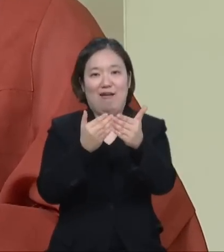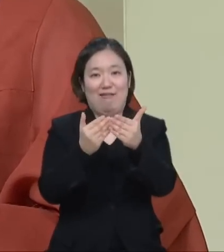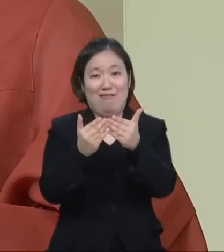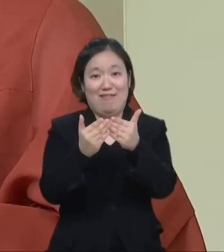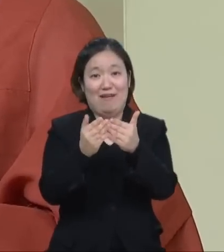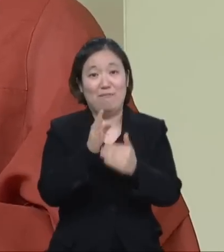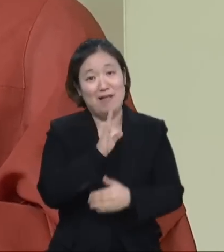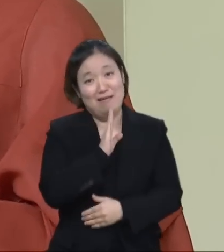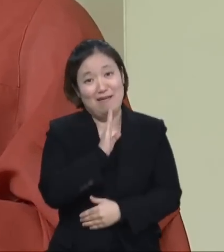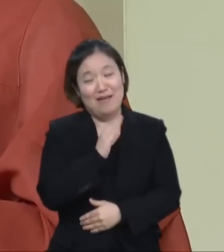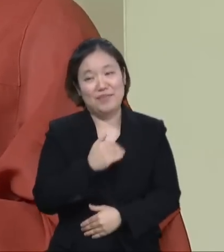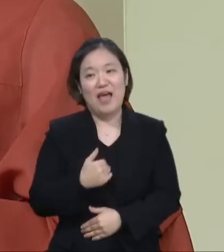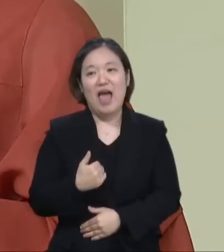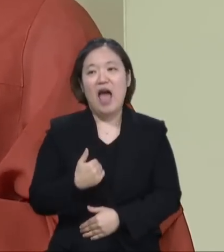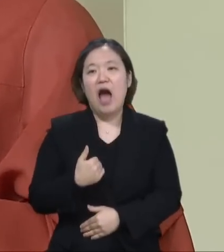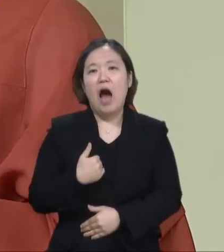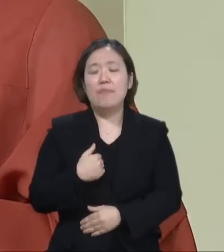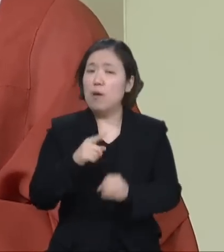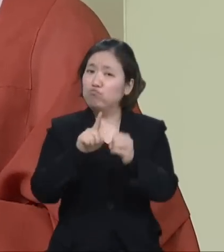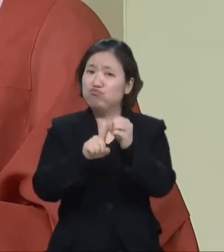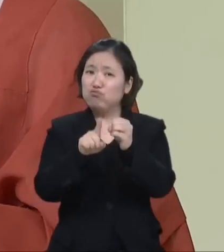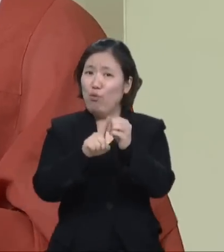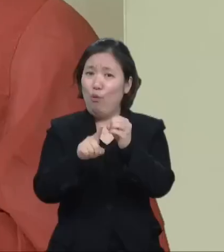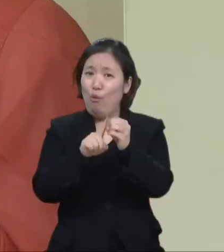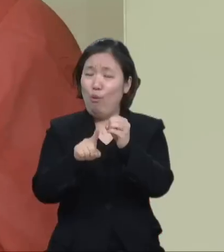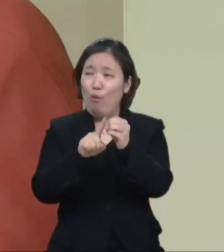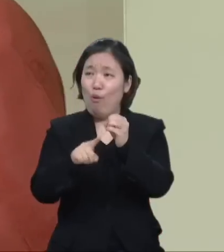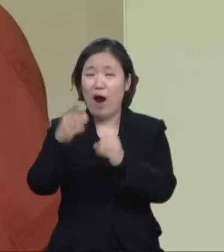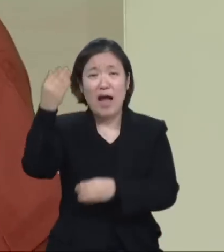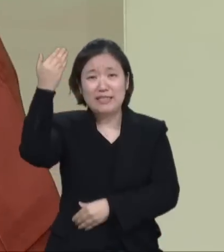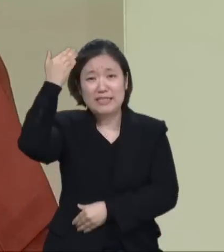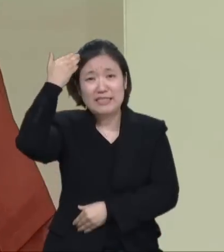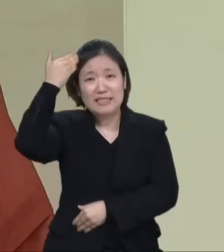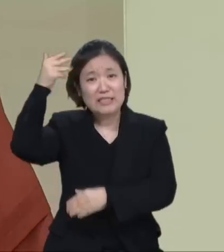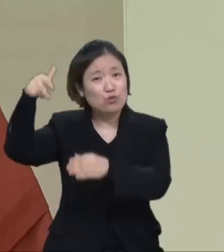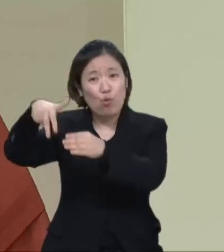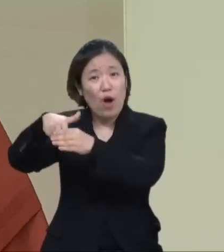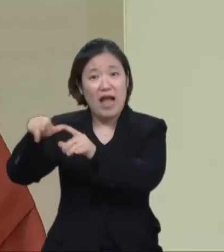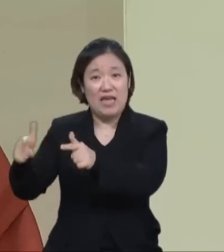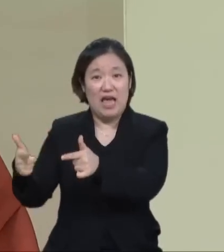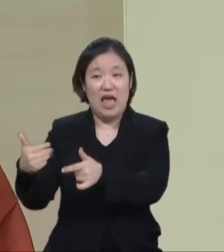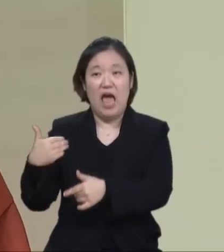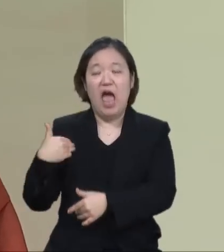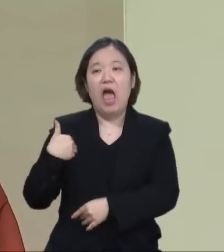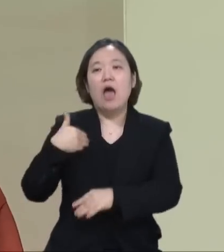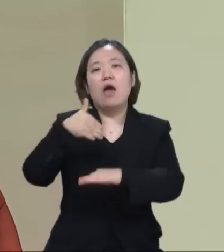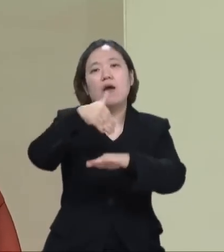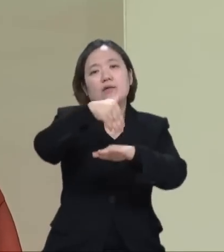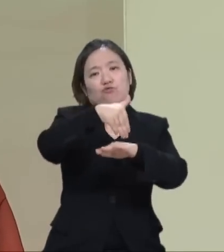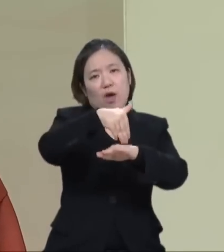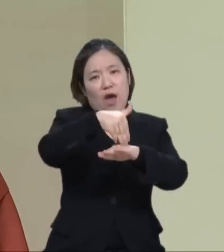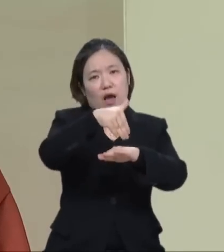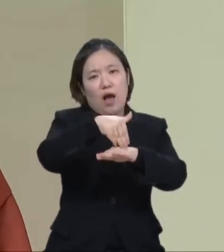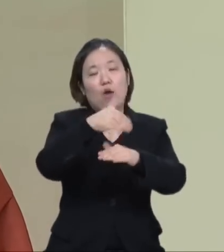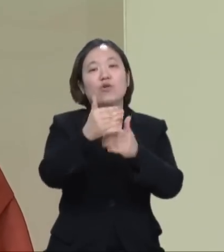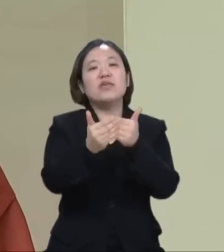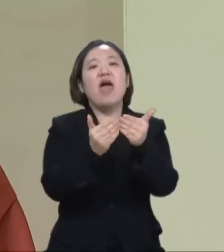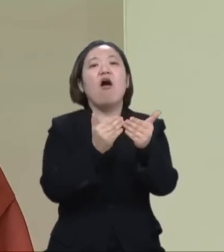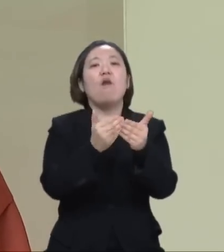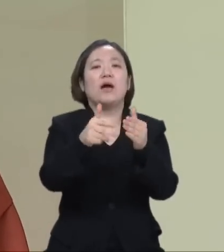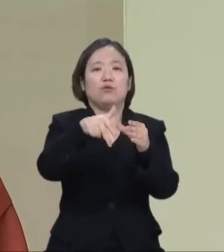항상 제가 하는 말 있잖아요 불교는 지식의 종교가 아니라 체험의 종교 수행의 종교다